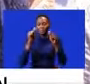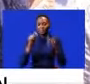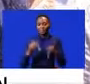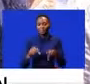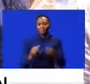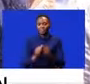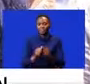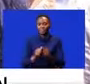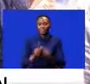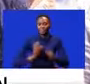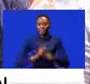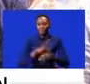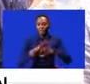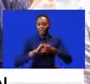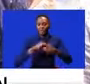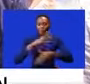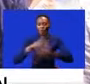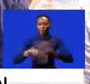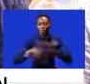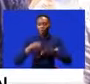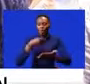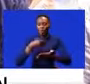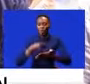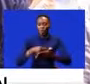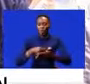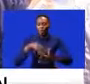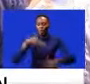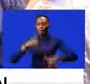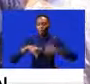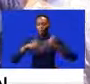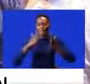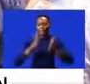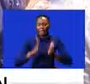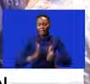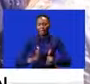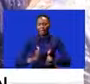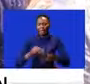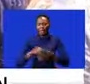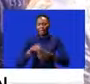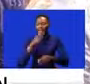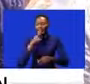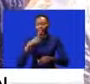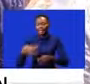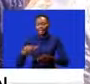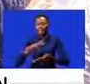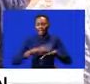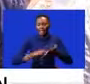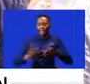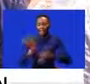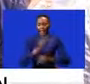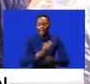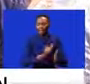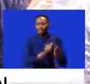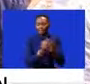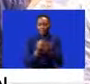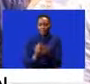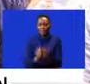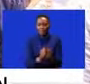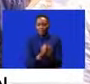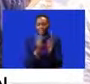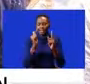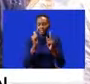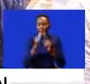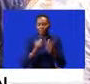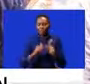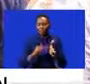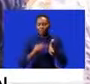ni waluongo jotuke duto manyo timo maber e Nyanza Region. Kendo wabiro kamoro achiel mondo mi